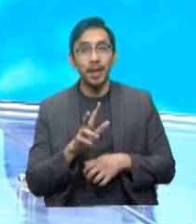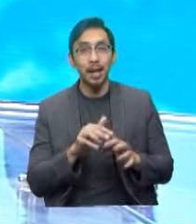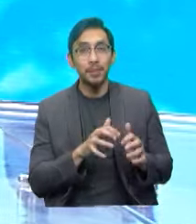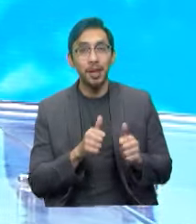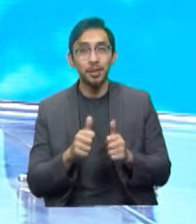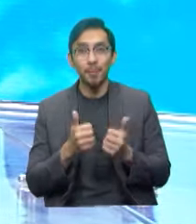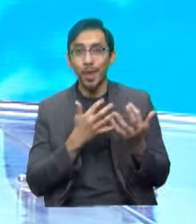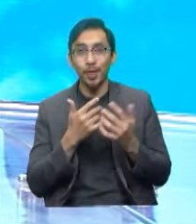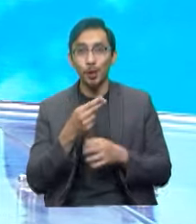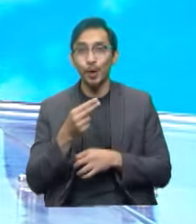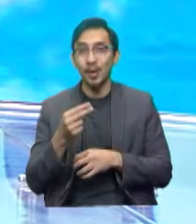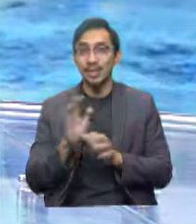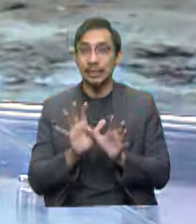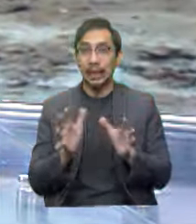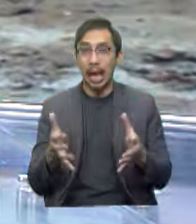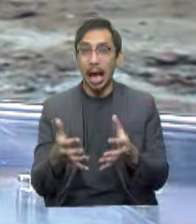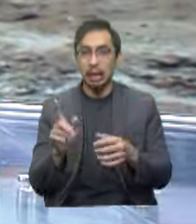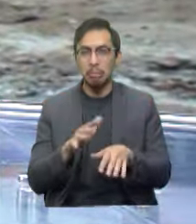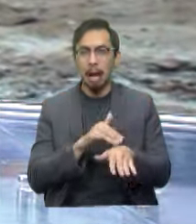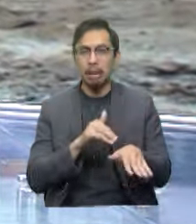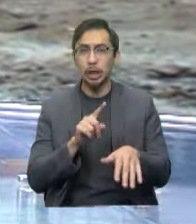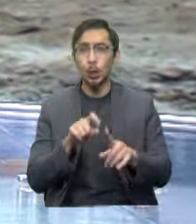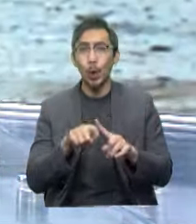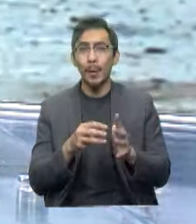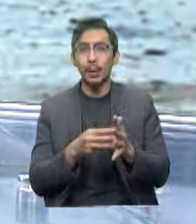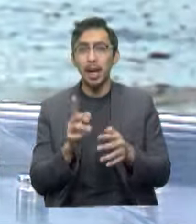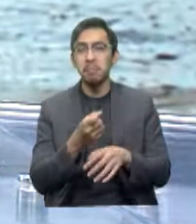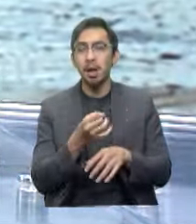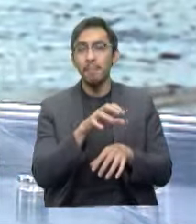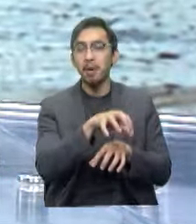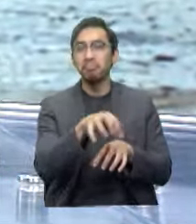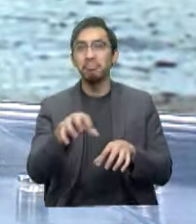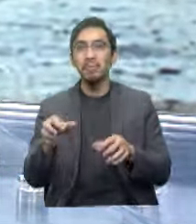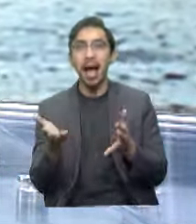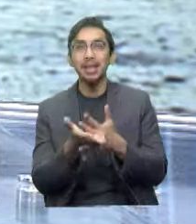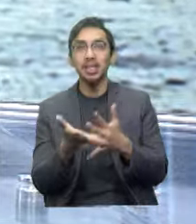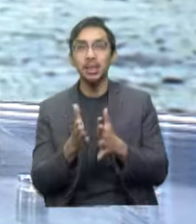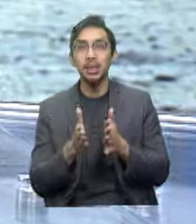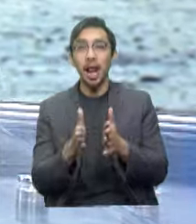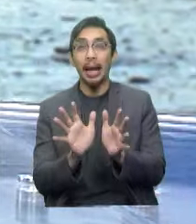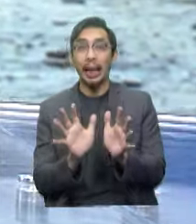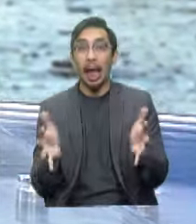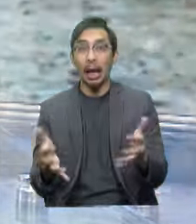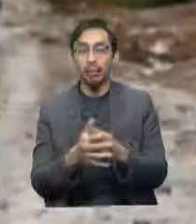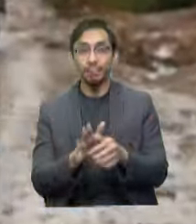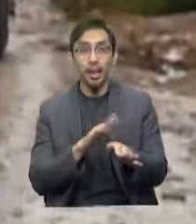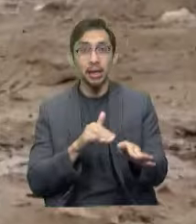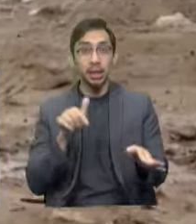Jelang persiapan HUT RI di IKN, kemacetan hingga 1 km terjadi di sejumlah akses jalan ke IKN.